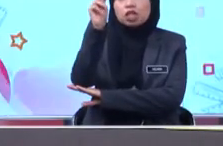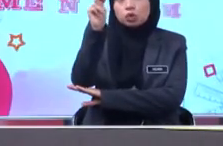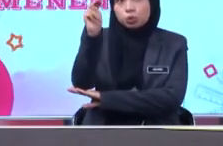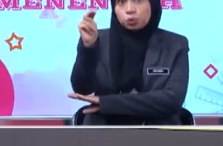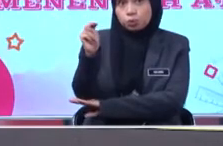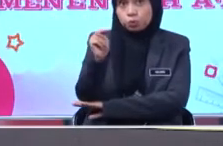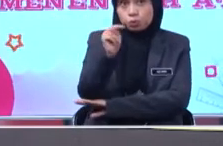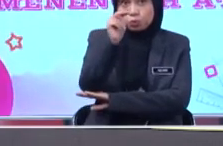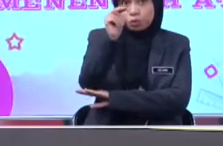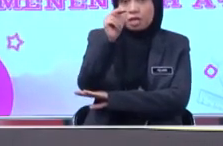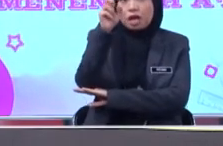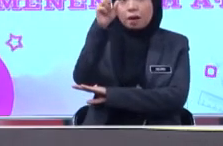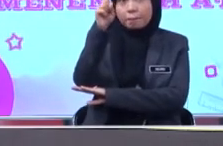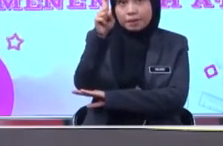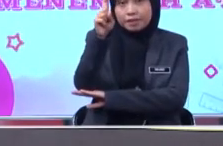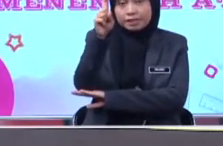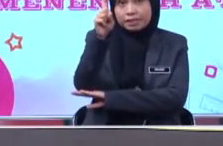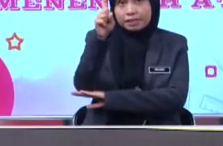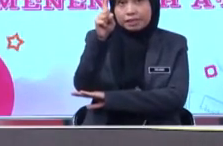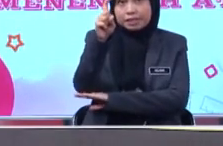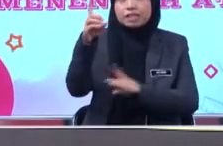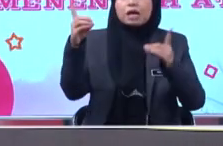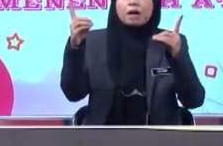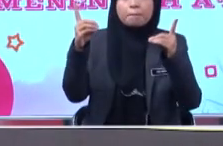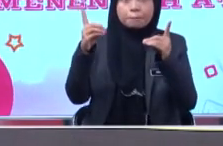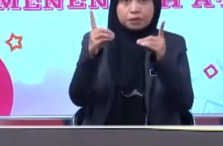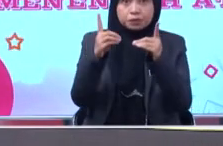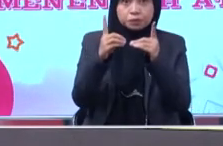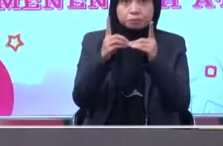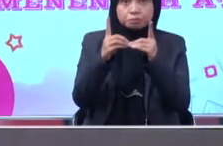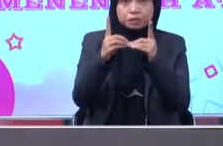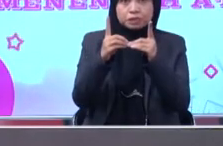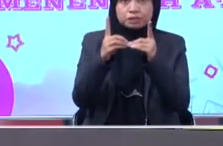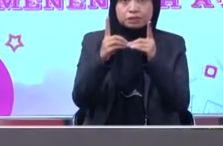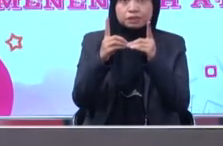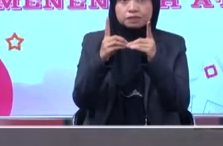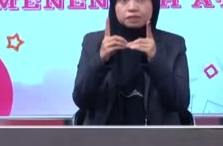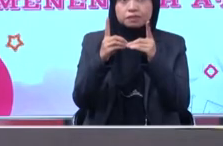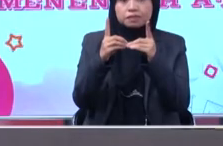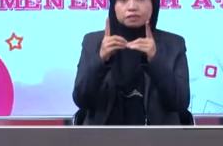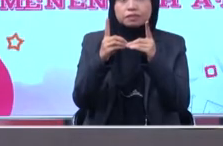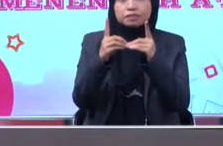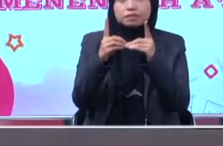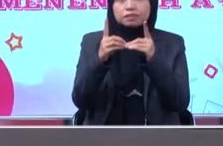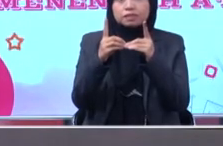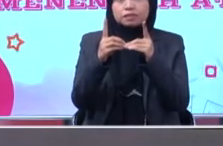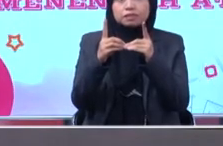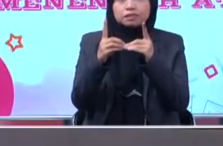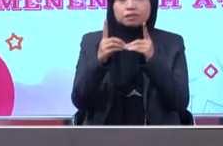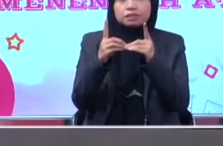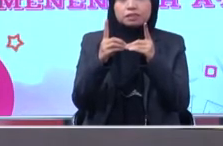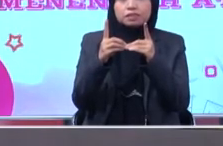lupa tak tahulah jadi nun mati hormati